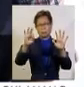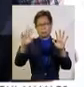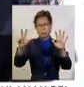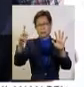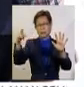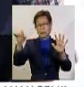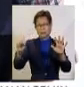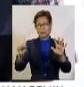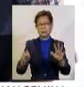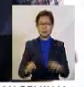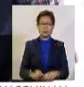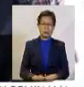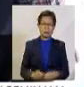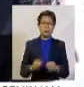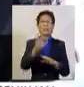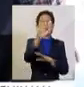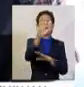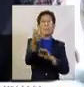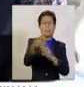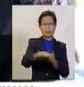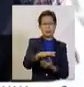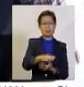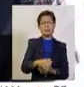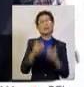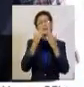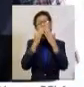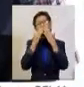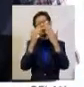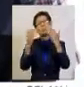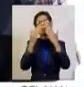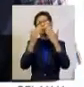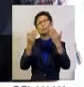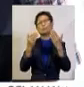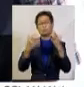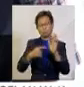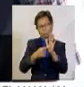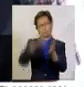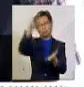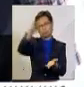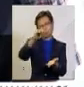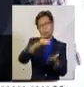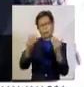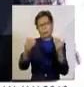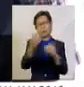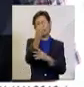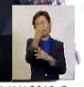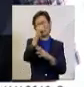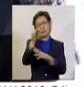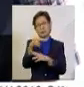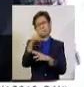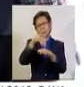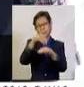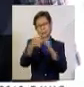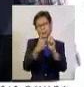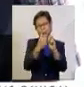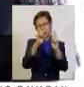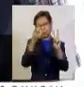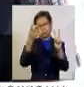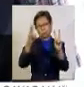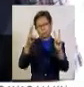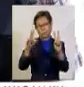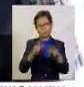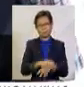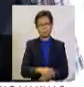5,897 kes ya dengan 5 kematian dan alhamdulillah ia menunjukkan penurunan berbanding anggaran 12,000 pada tahun 2017